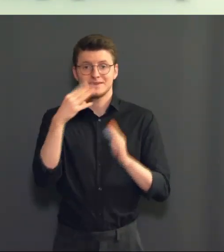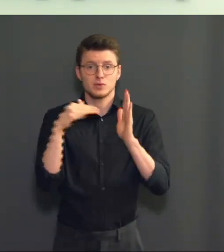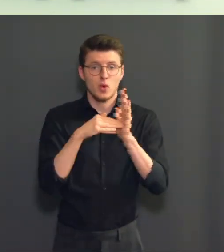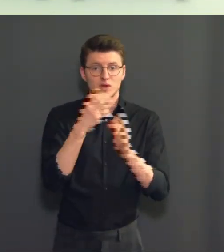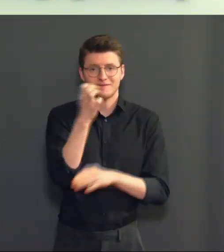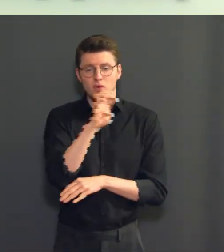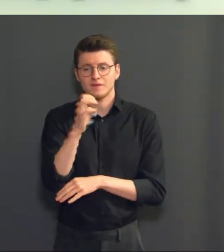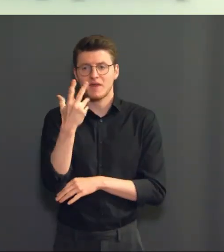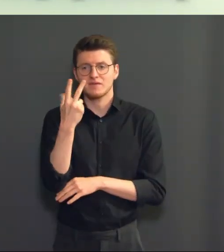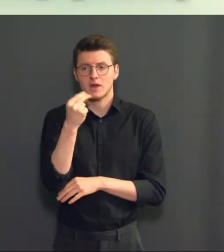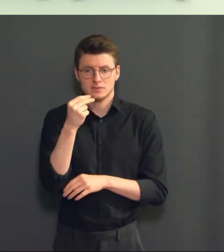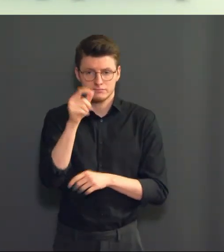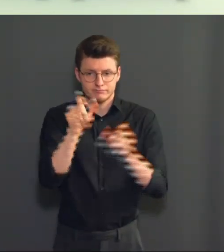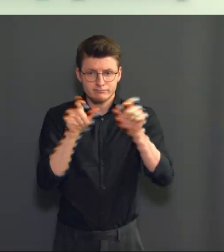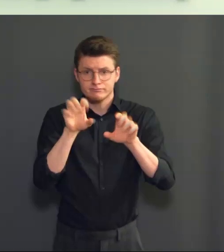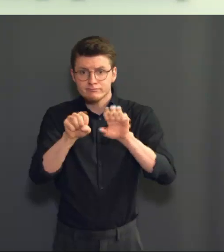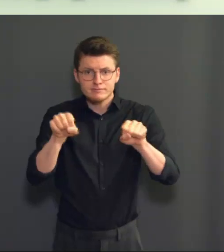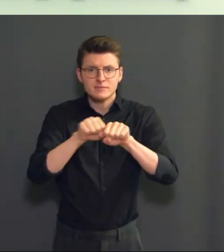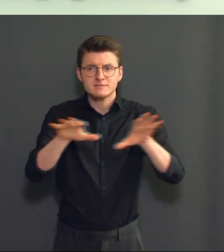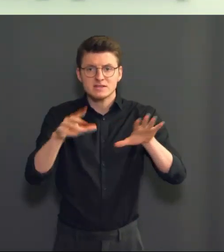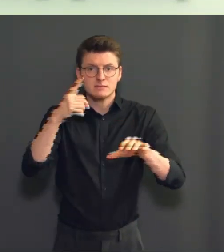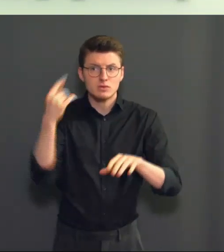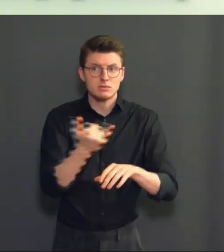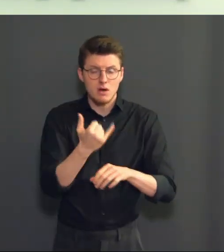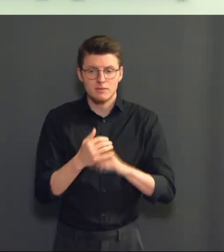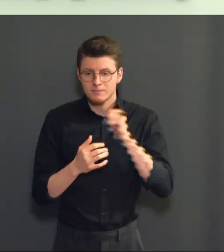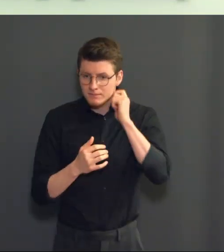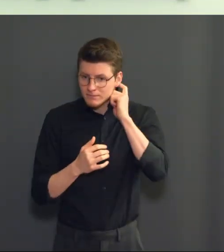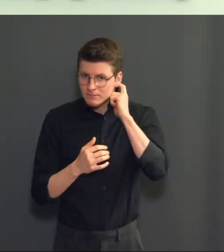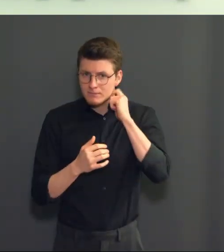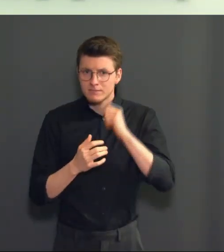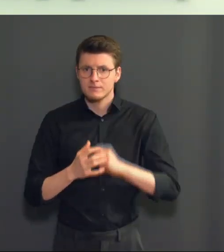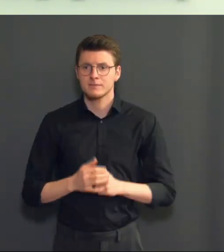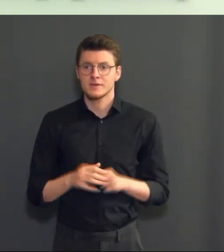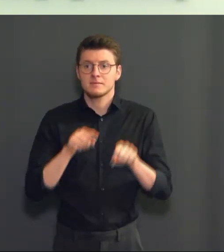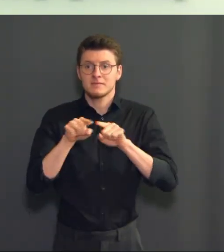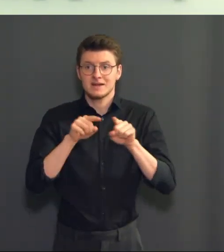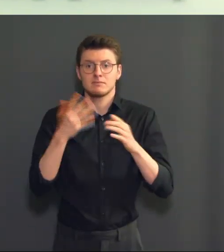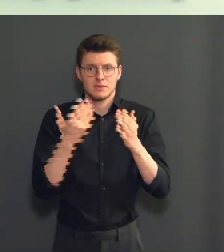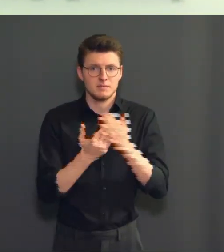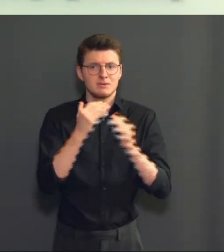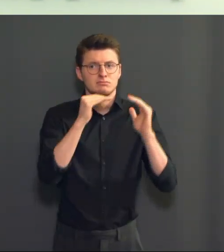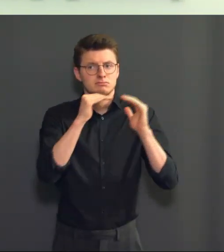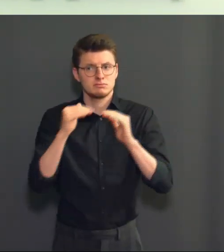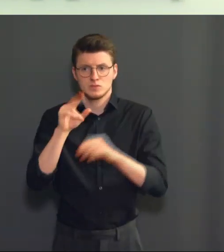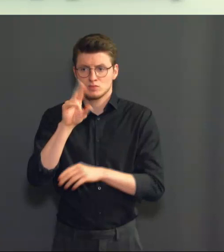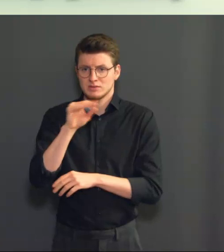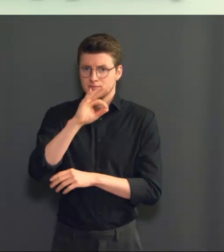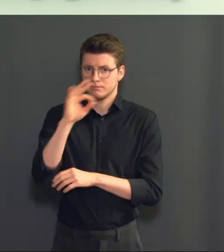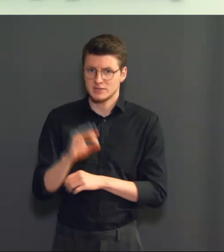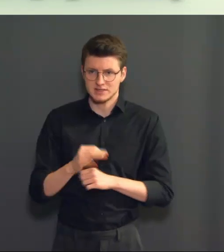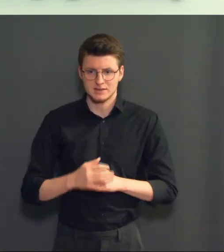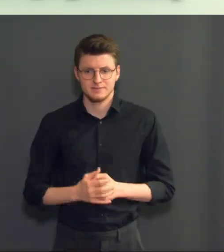3.485 besmettingen per dag vastgesteld. En dat is opnieuw een afname van min 20%